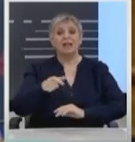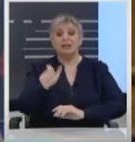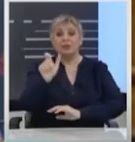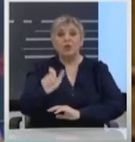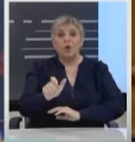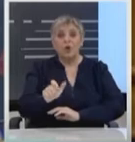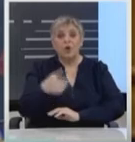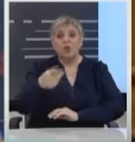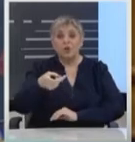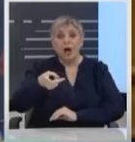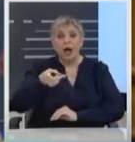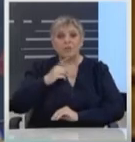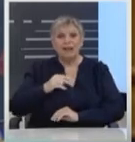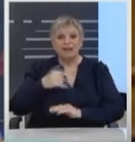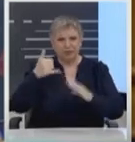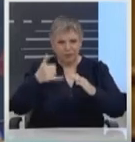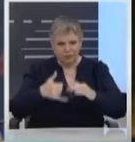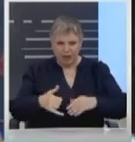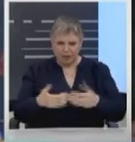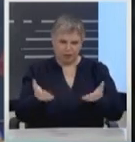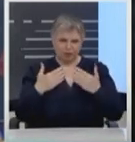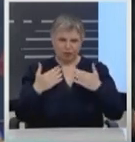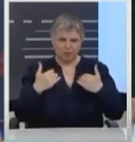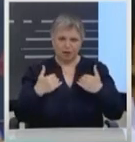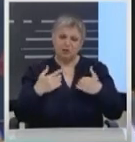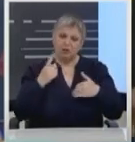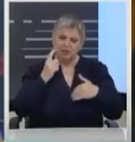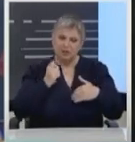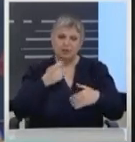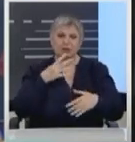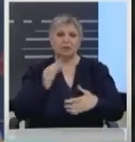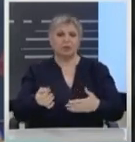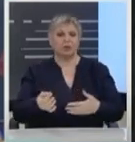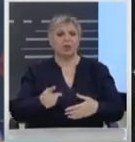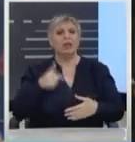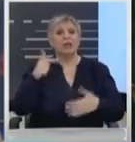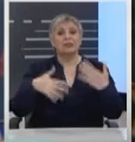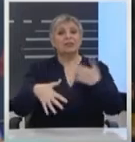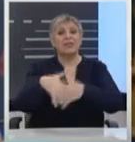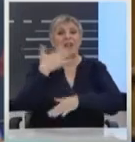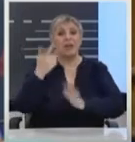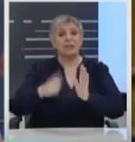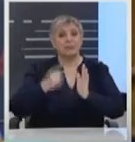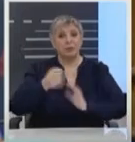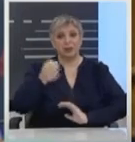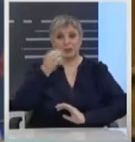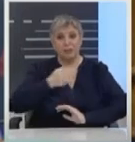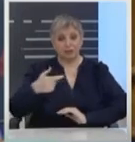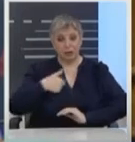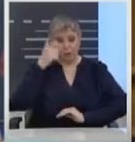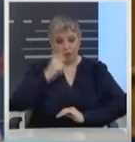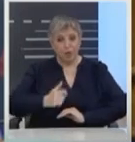ίδιος γνωρίζει τον λόγο. Ανταυτού είπε πάνω από 15 φορές ότι ο Πρωθυπουργός είναι ψεύτης, είπε ότι